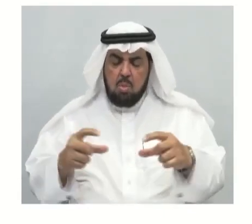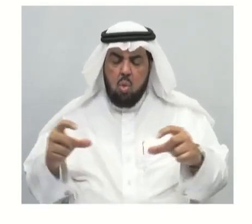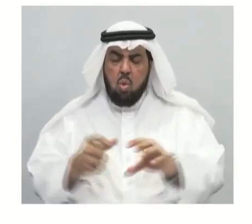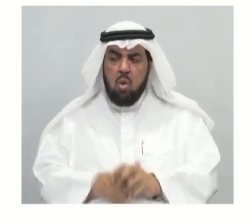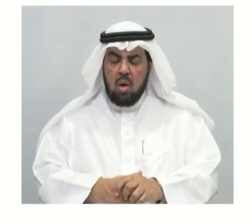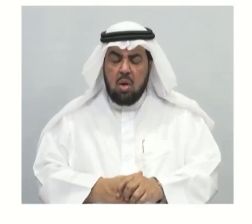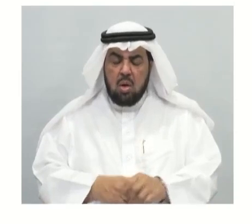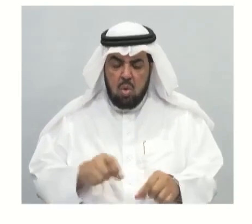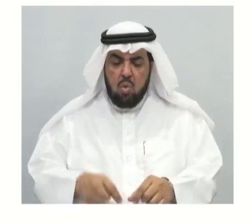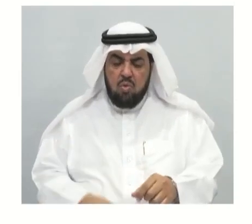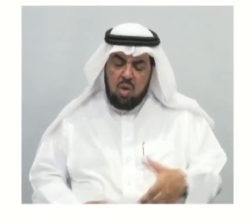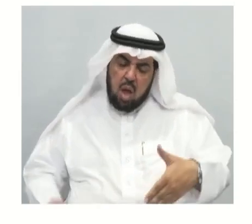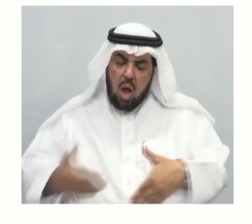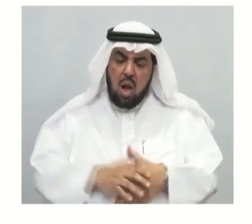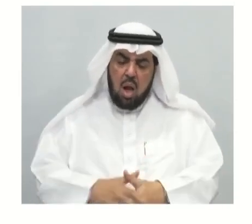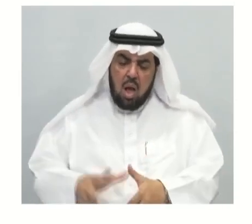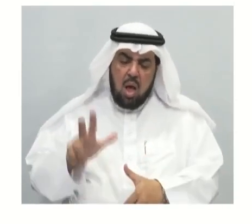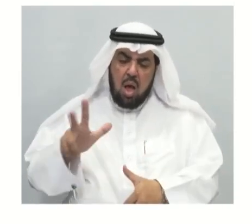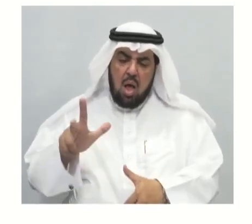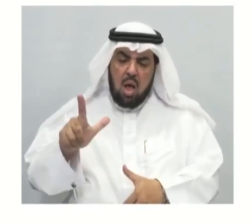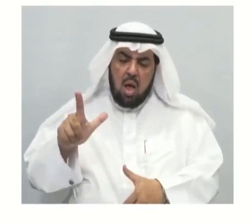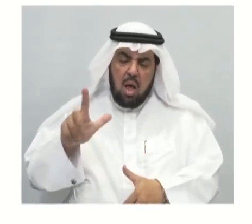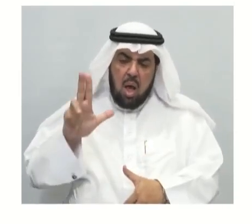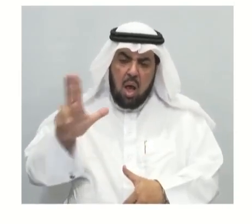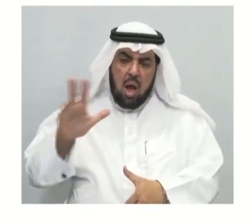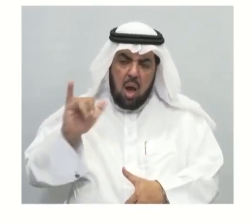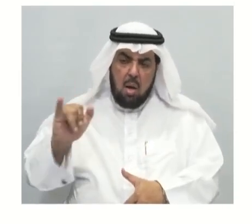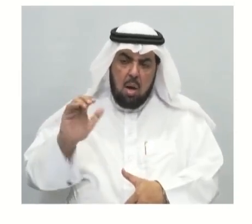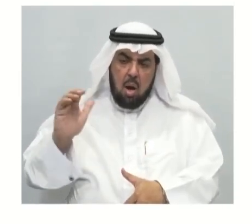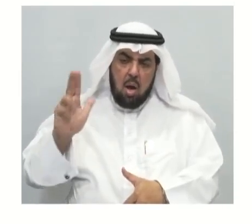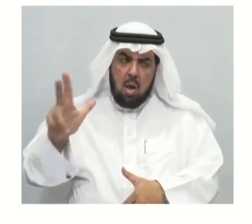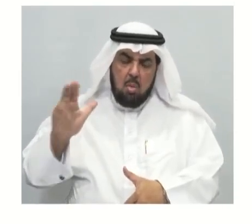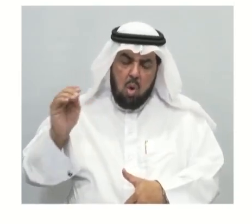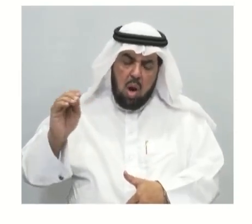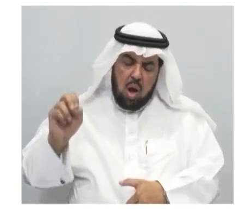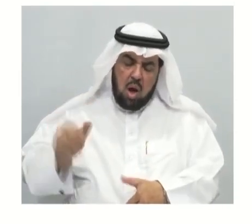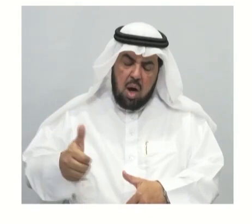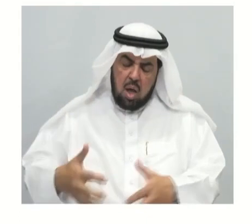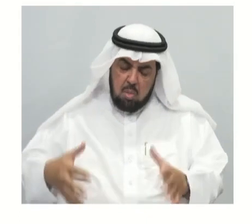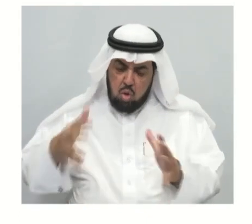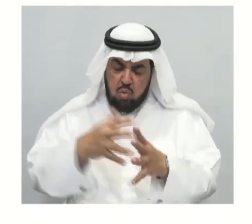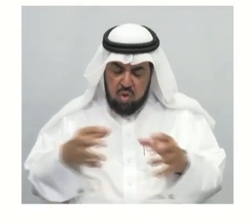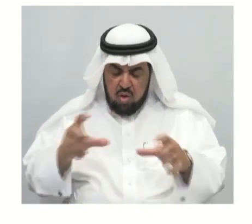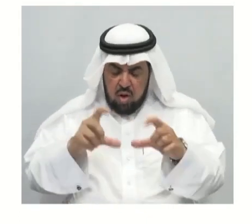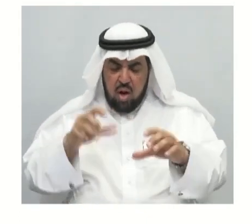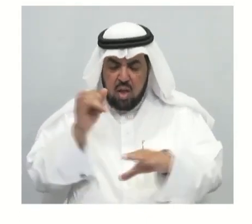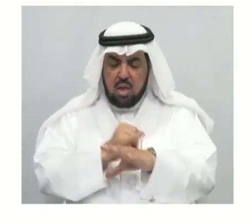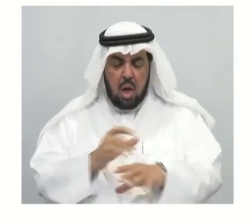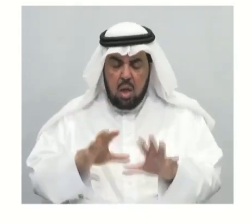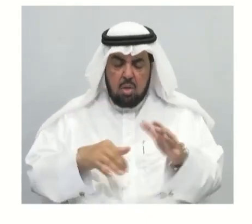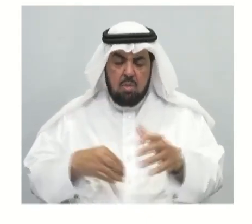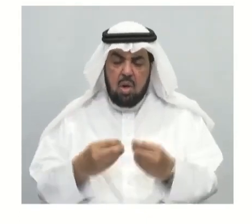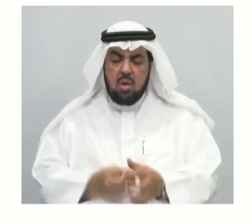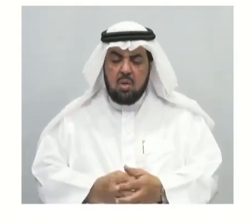هذه تكون في الملحقات بحيث لا تدمج في النص الرئيس في النص الرئيس لا